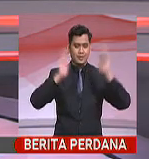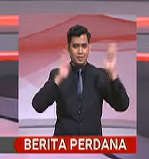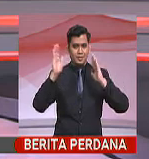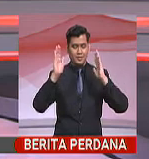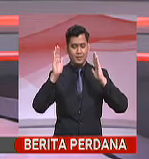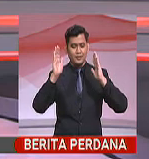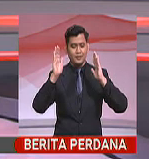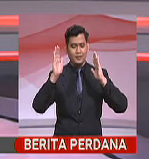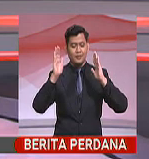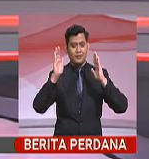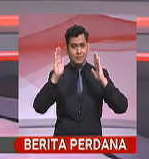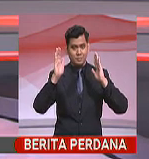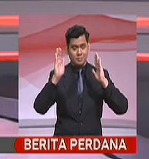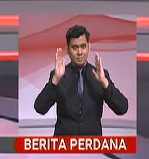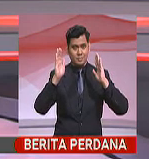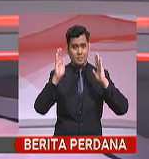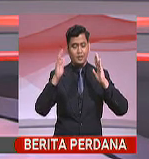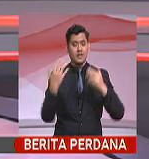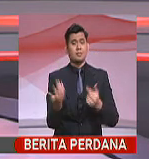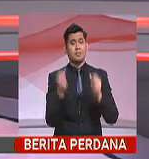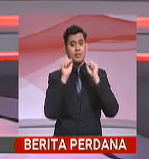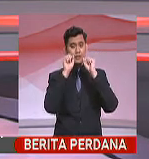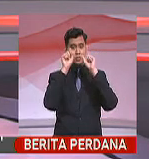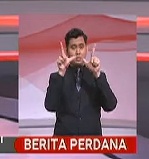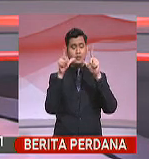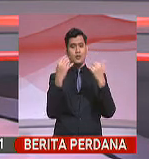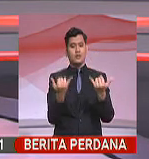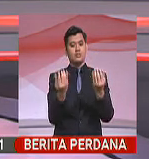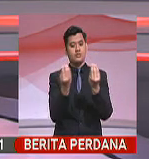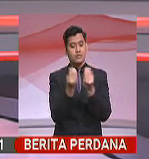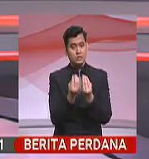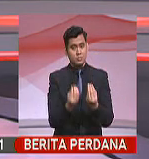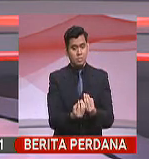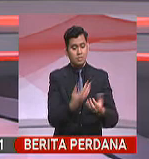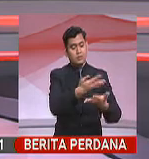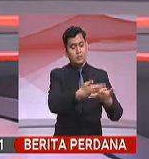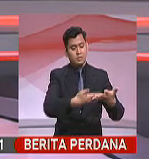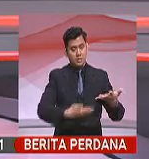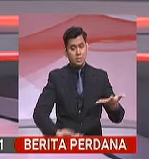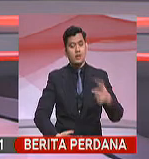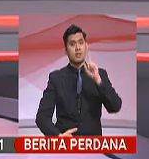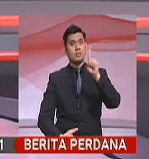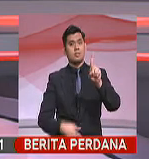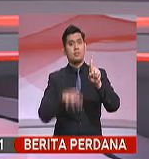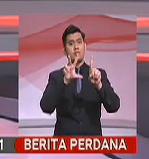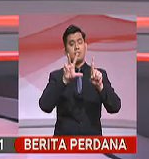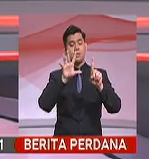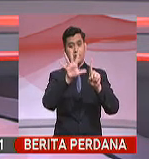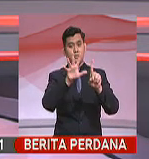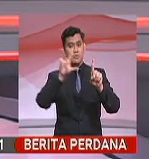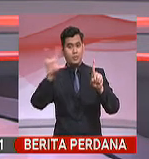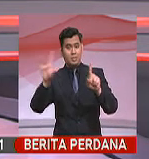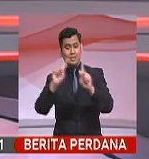FC Norizam Tukiman yang terkejut dengan kedudukan semasa ke-153 dunia skuad Harimau